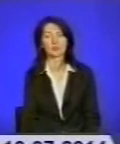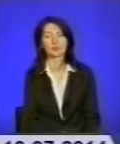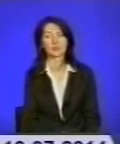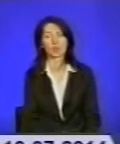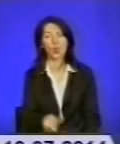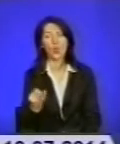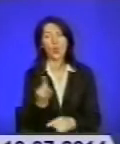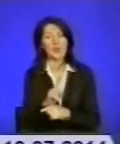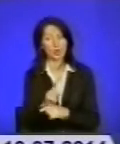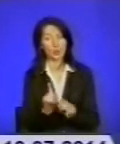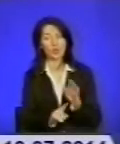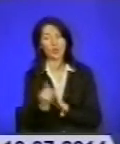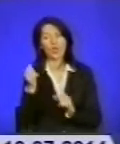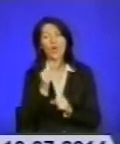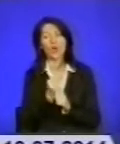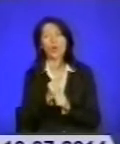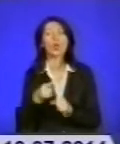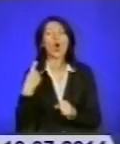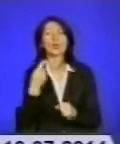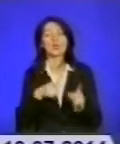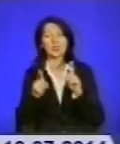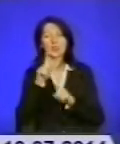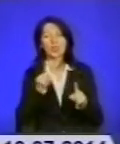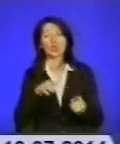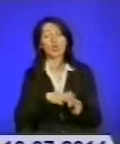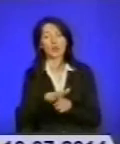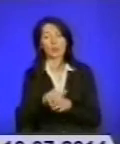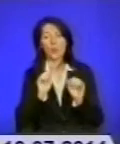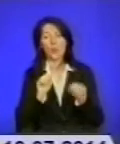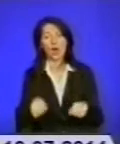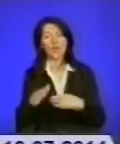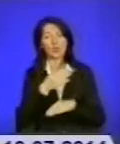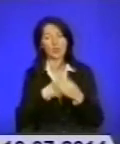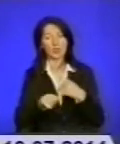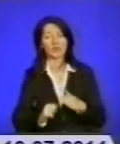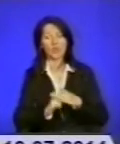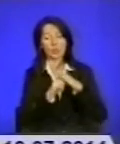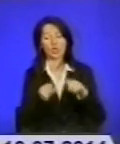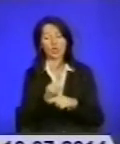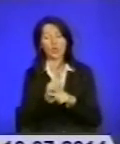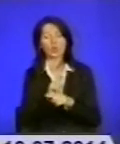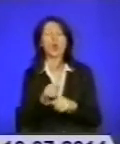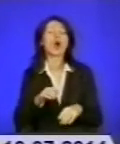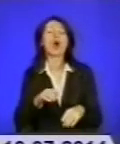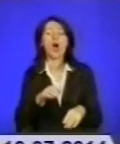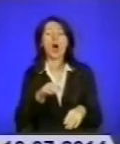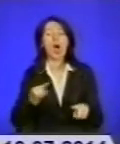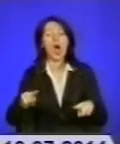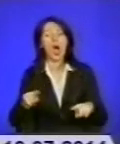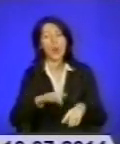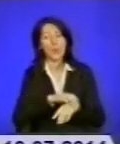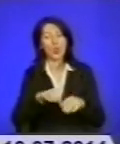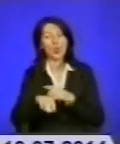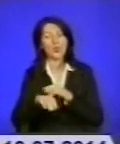У Тернополі розпочав роботу обласний семінар щодо реалізації прав інвалідів. На базі тернопільського протезно-ортопедичного